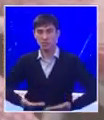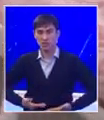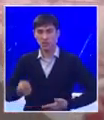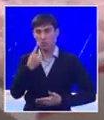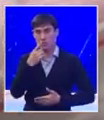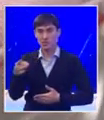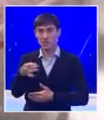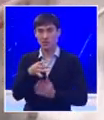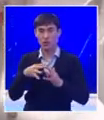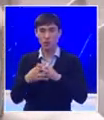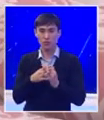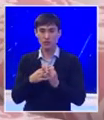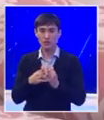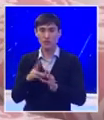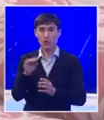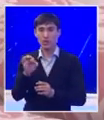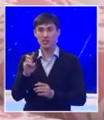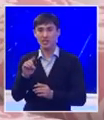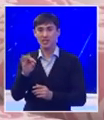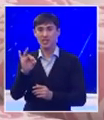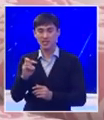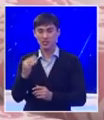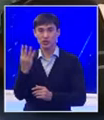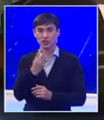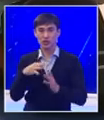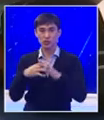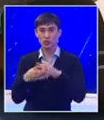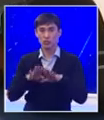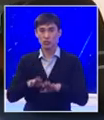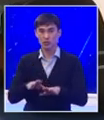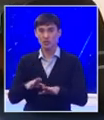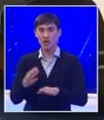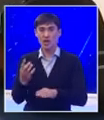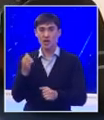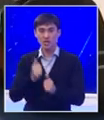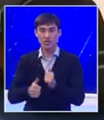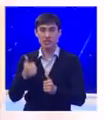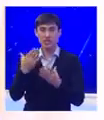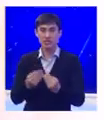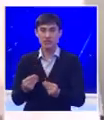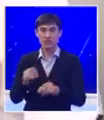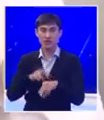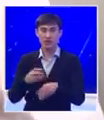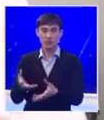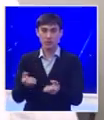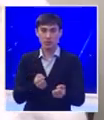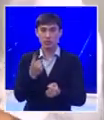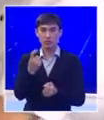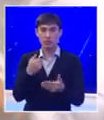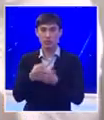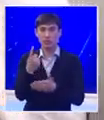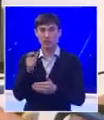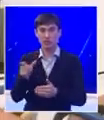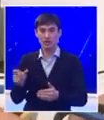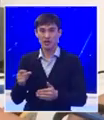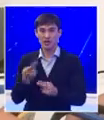близлежащих аулов daulet за нал и киркман и еще четырех населенных пунктов а потому ежедневно врачи принимают до 100 человек благо теперь